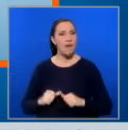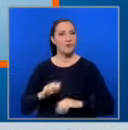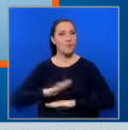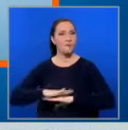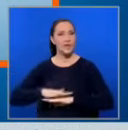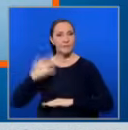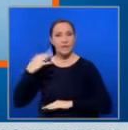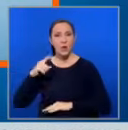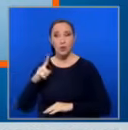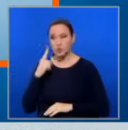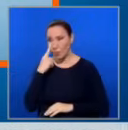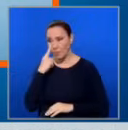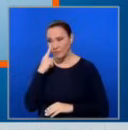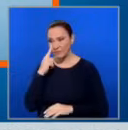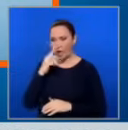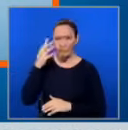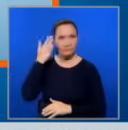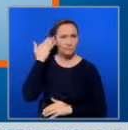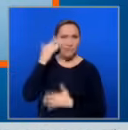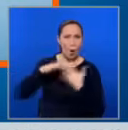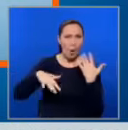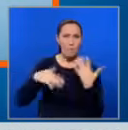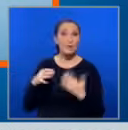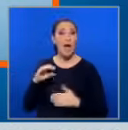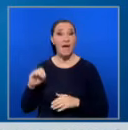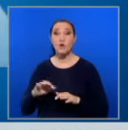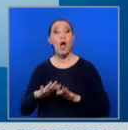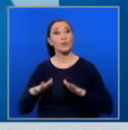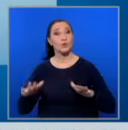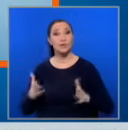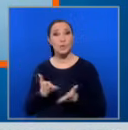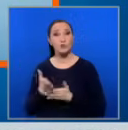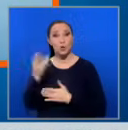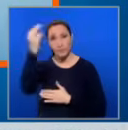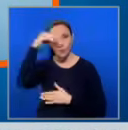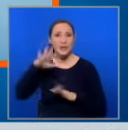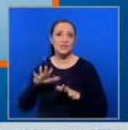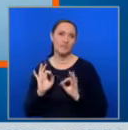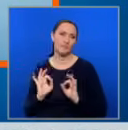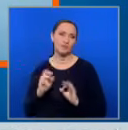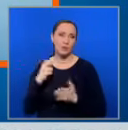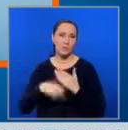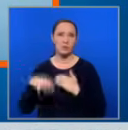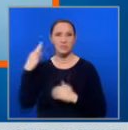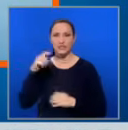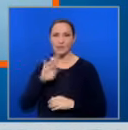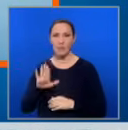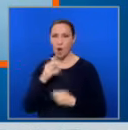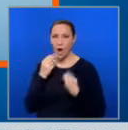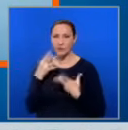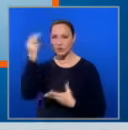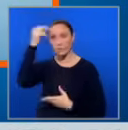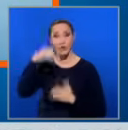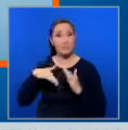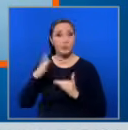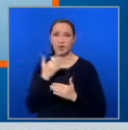президента, който се опитвал да обърка евроатлантическата посока на България. Нещата всъщност са прости. На президента не му харесва, че България